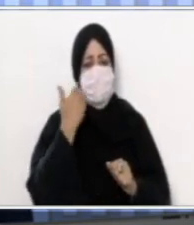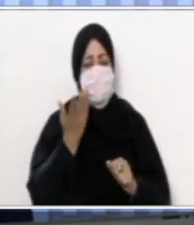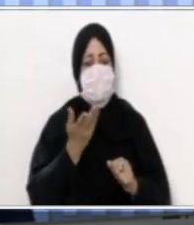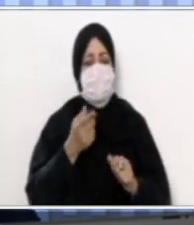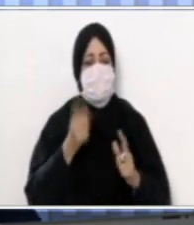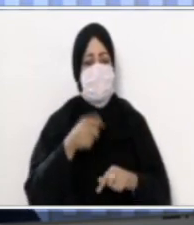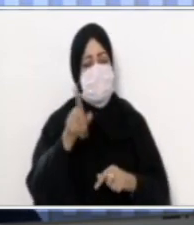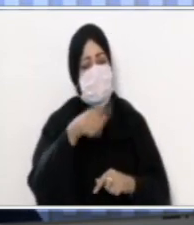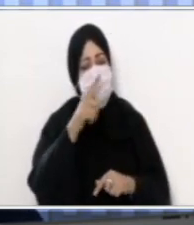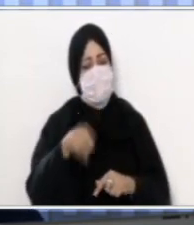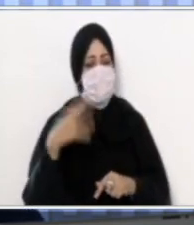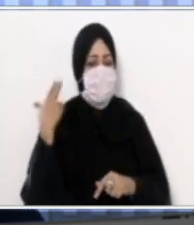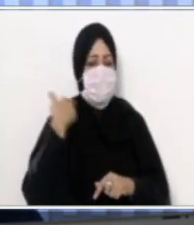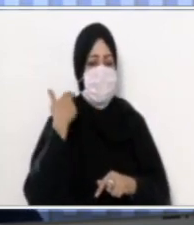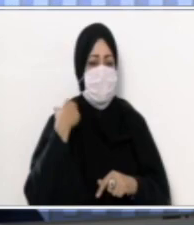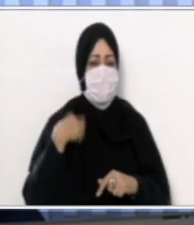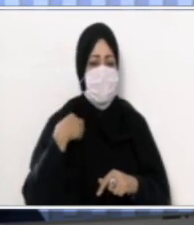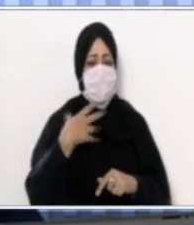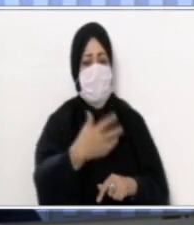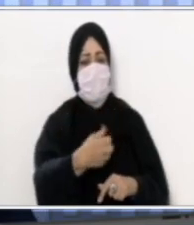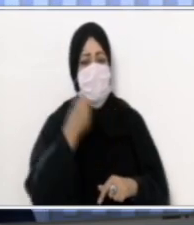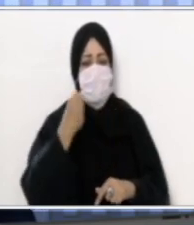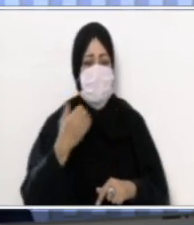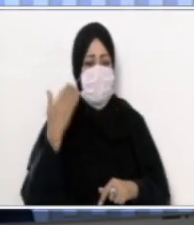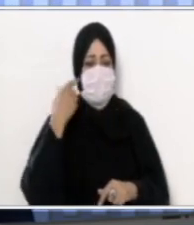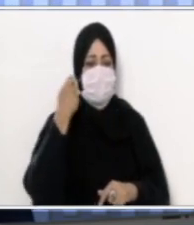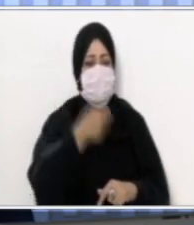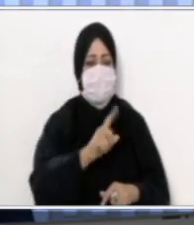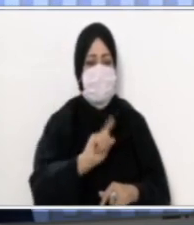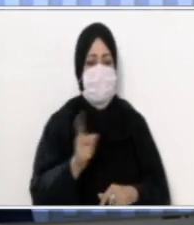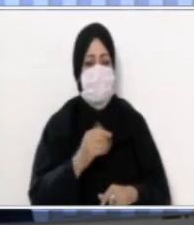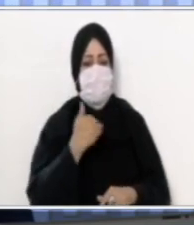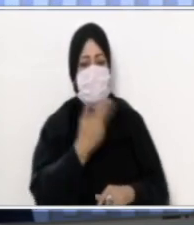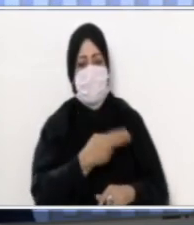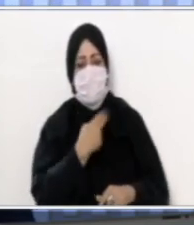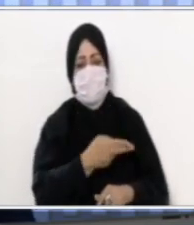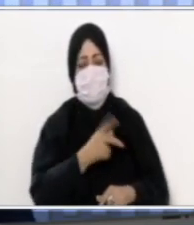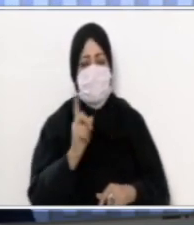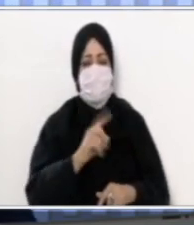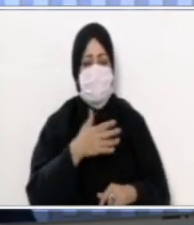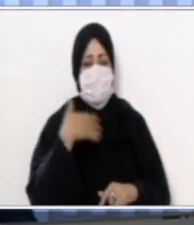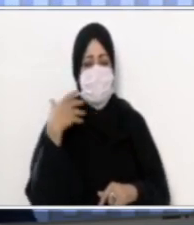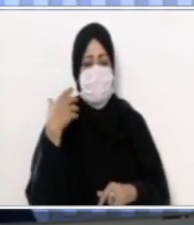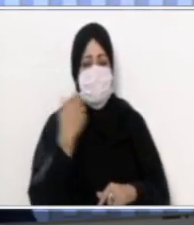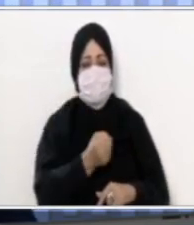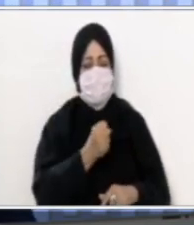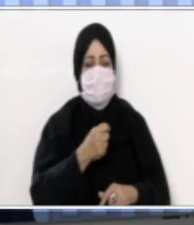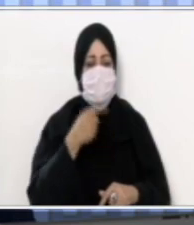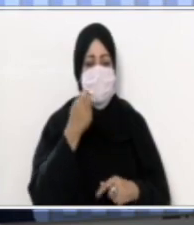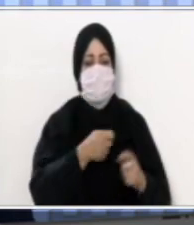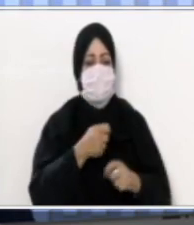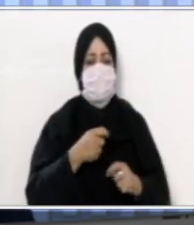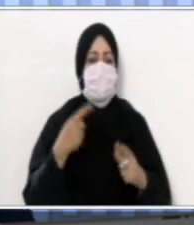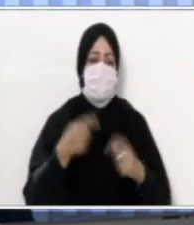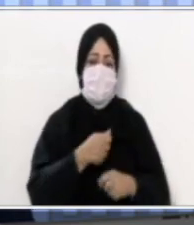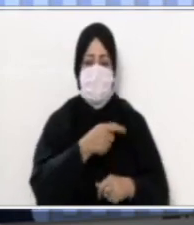يتقي الله. أما الشخص صاحب المحل فإذا كان يستطيع أن يدفع شرهم فليدفع، وإذا لم يستطع وأخذوا منه فلا